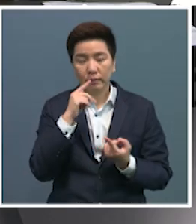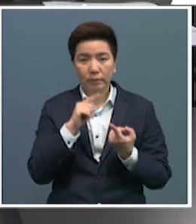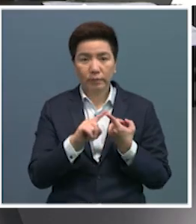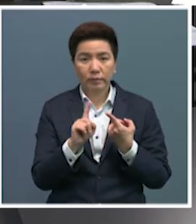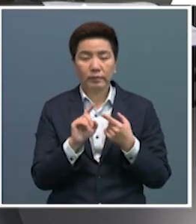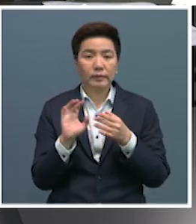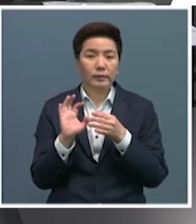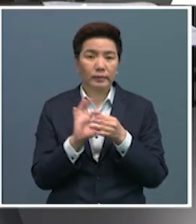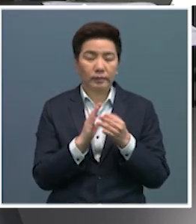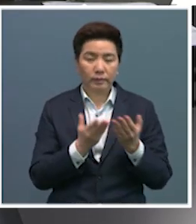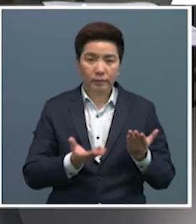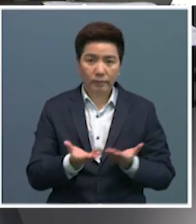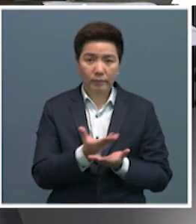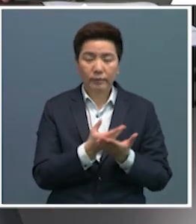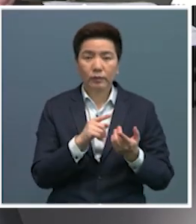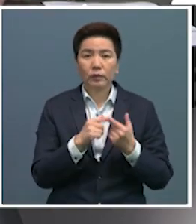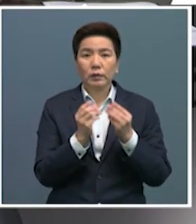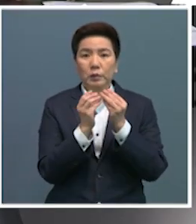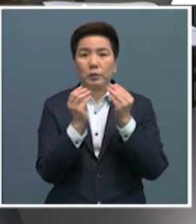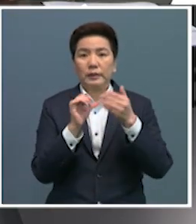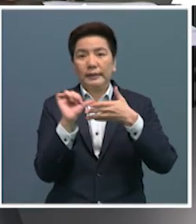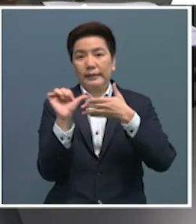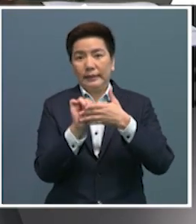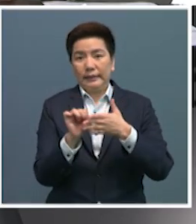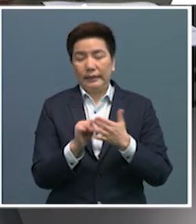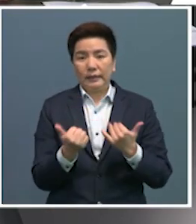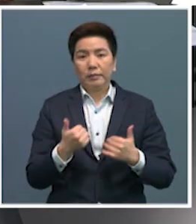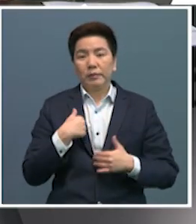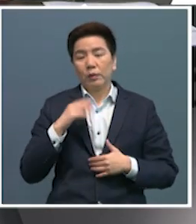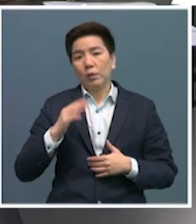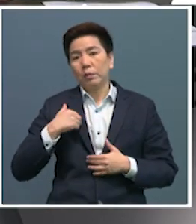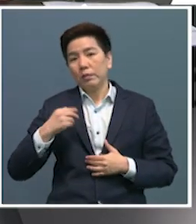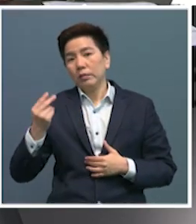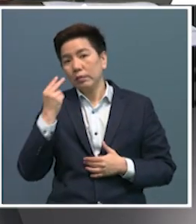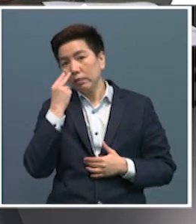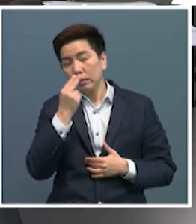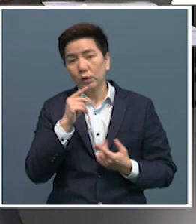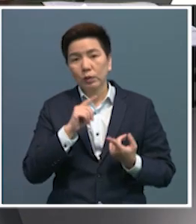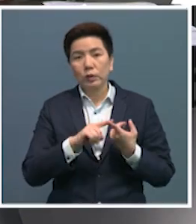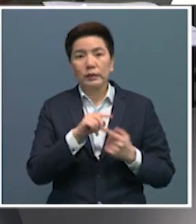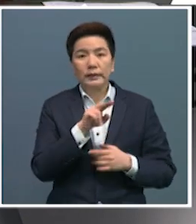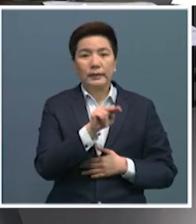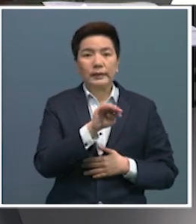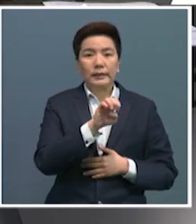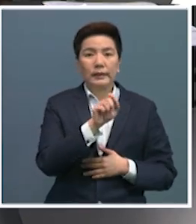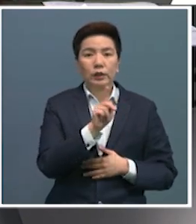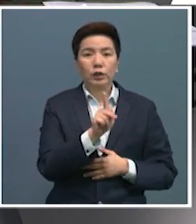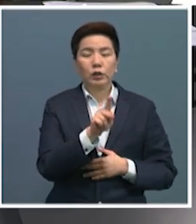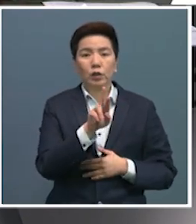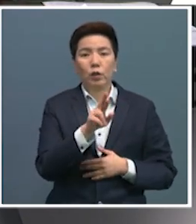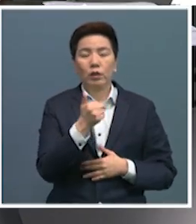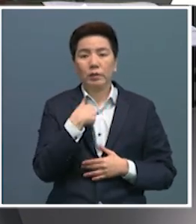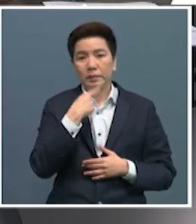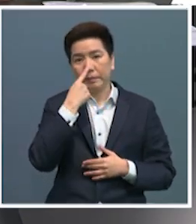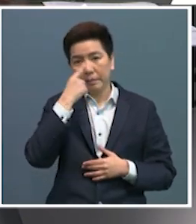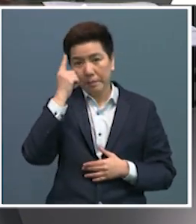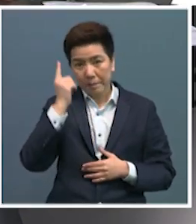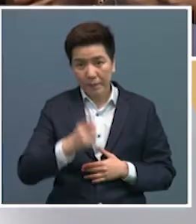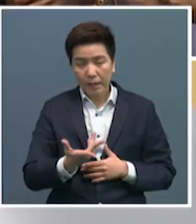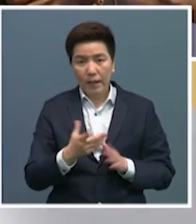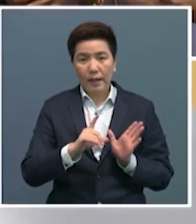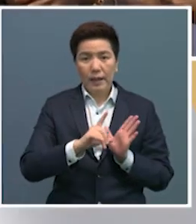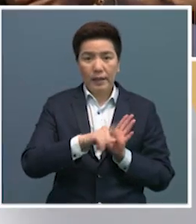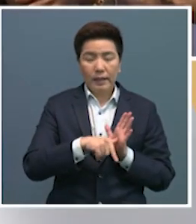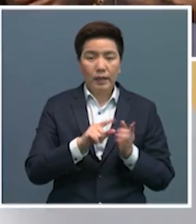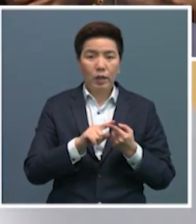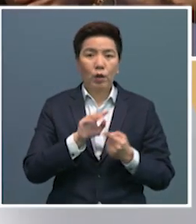มีการที่จะพิจารณาร่างแก้ไขรัฐธรรมนูญก็มีมุมมองออกมาจากทางคุณนิกรจำนงเราเขาเป็นเอ่อ